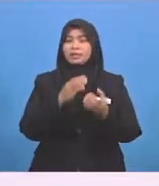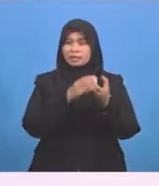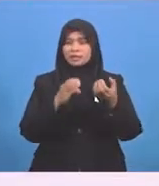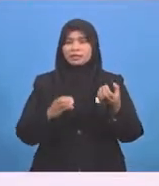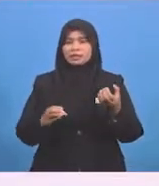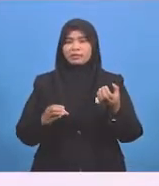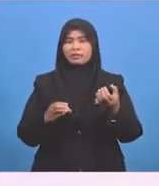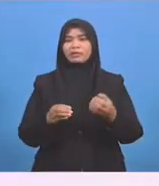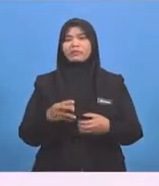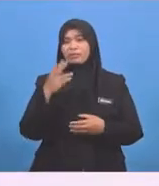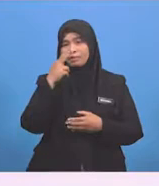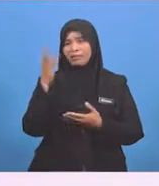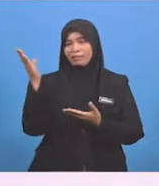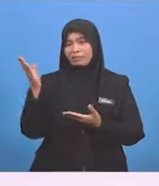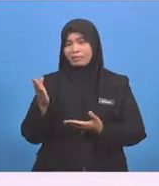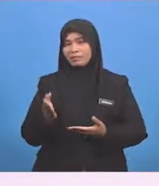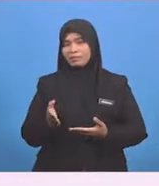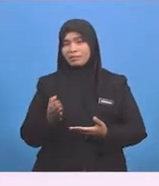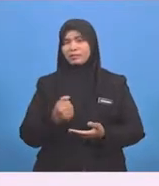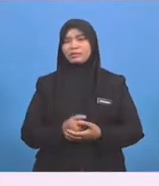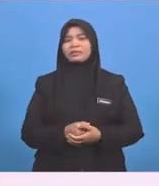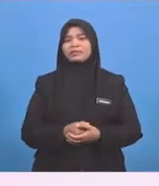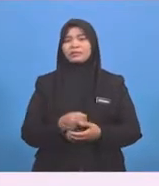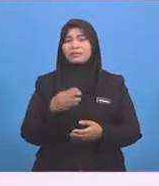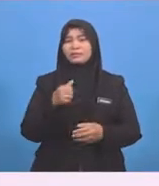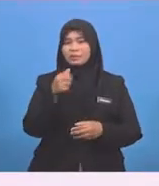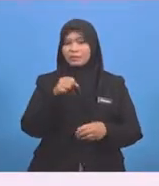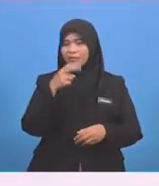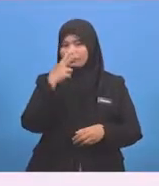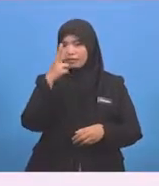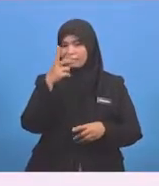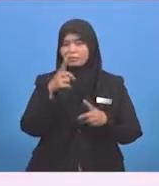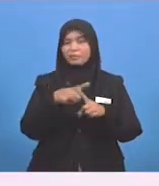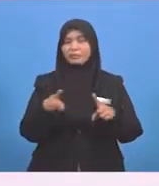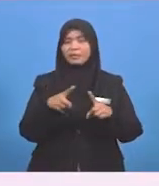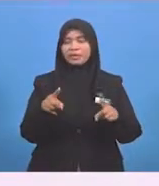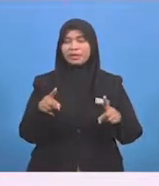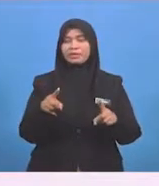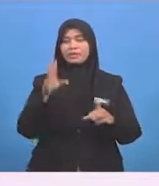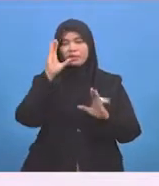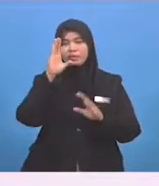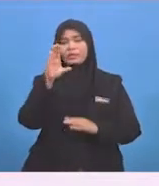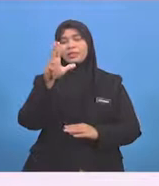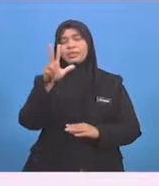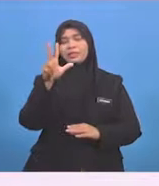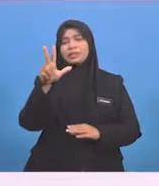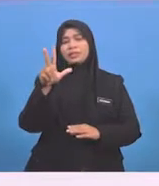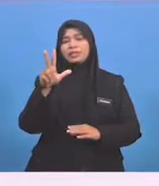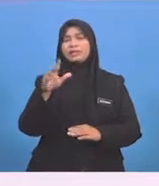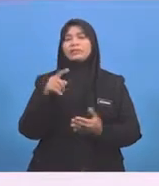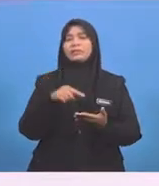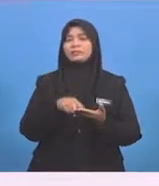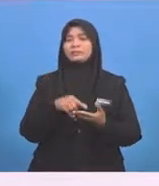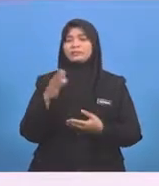Baiklah, sekarang cikgu nak anda perhatikan apakah perbezaan antara ketiga-tiga keadaan molekul ini.